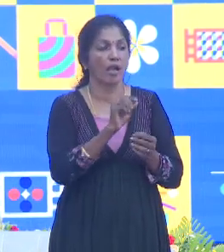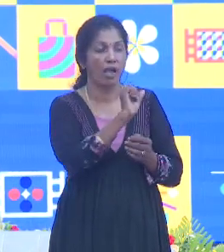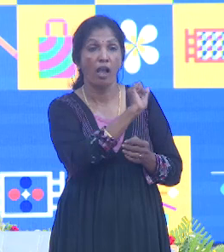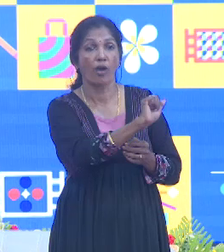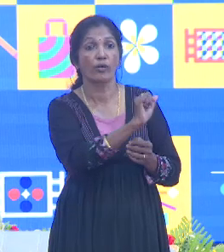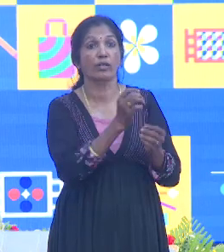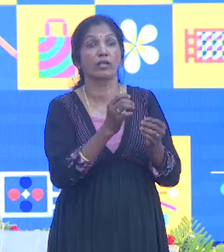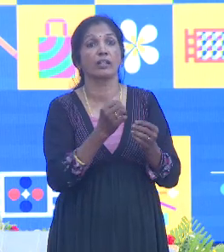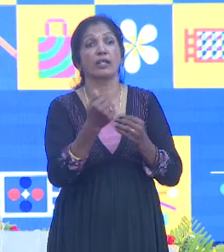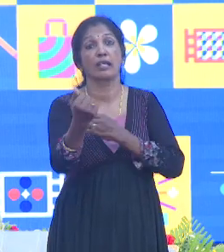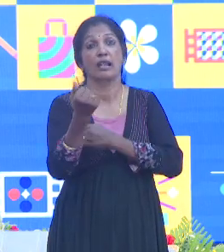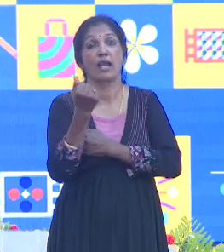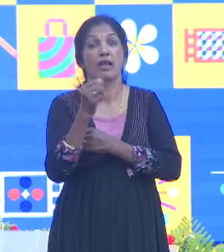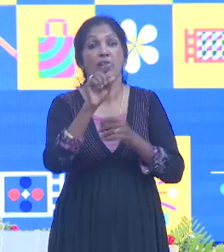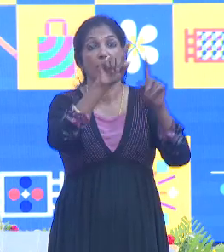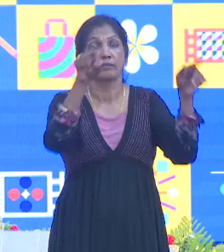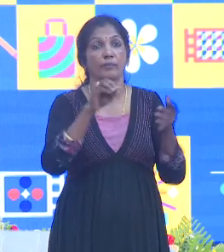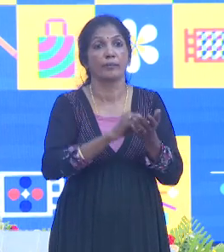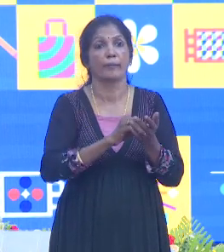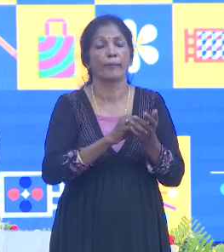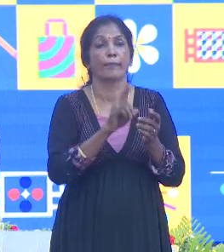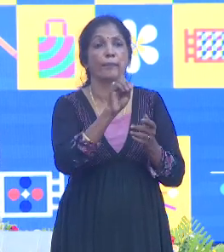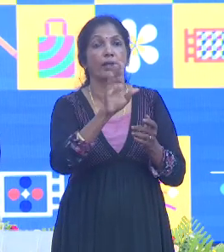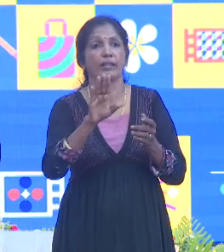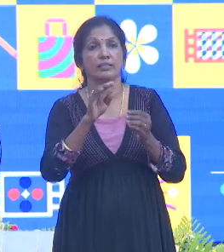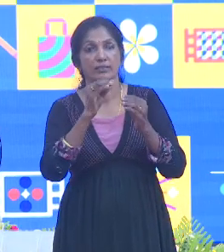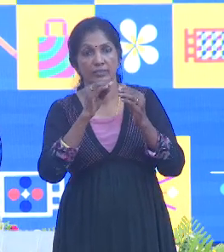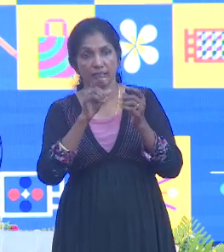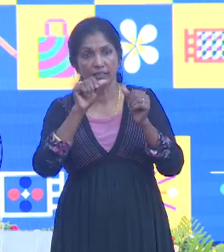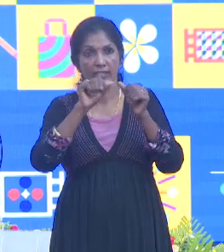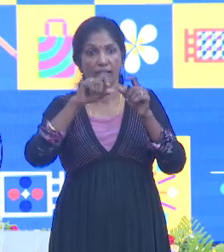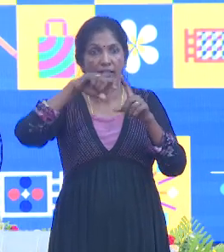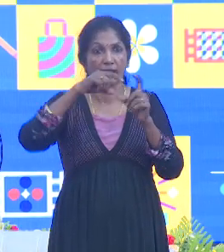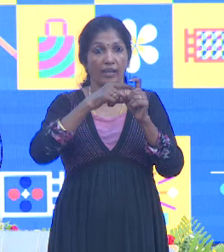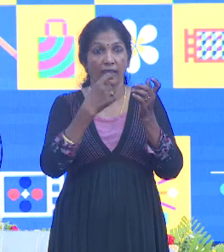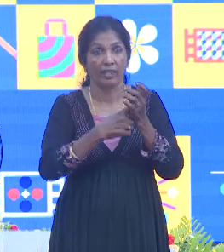കൈവശം വെക്കാവുന്നത് ഈ 15 ഏക്കർ കഴിഞ്ഞ് വരുന്ന